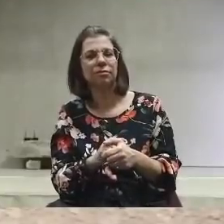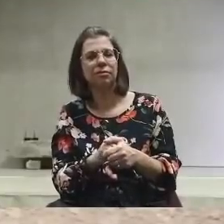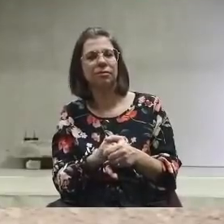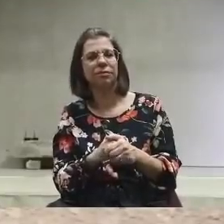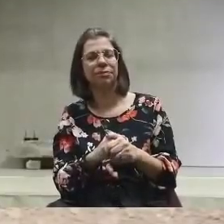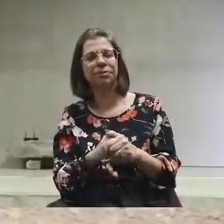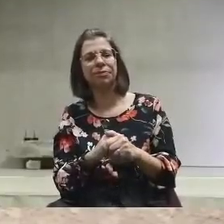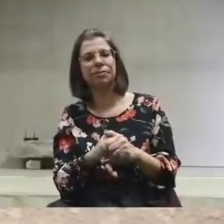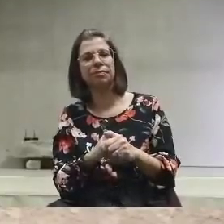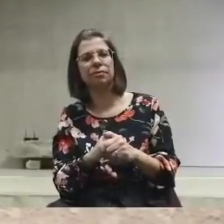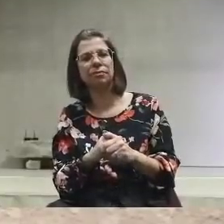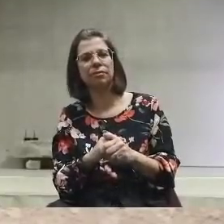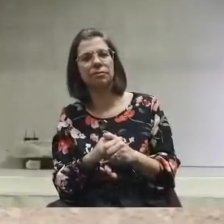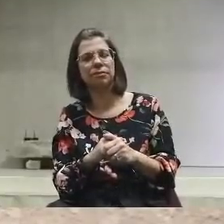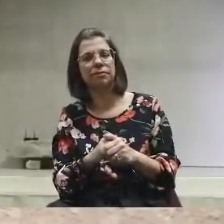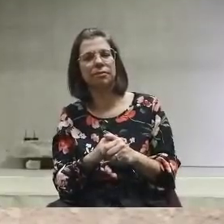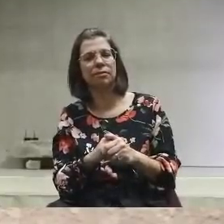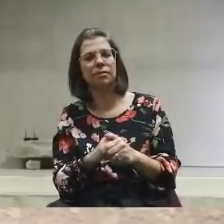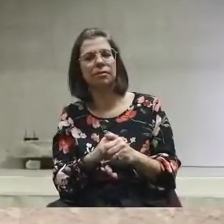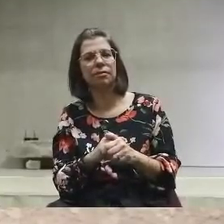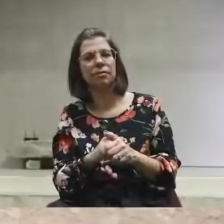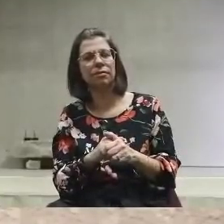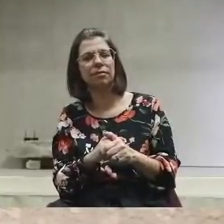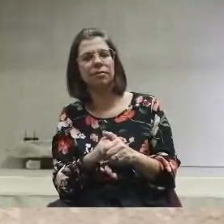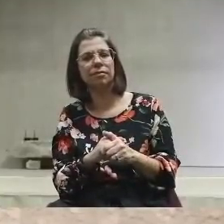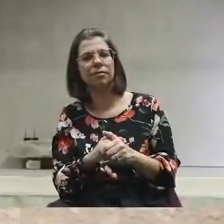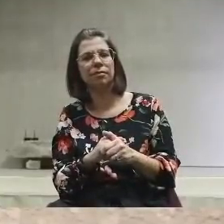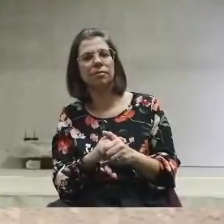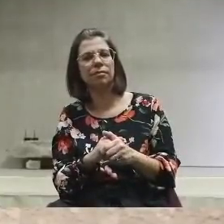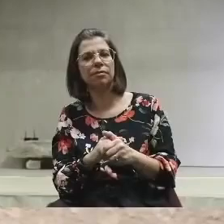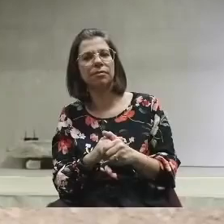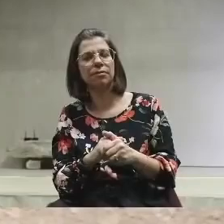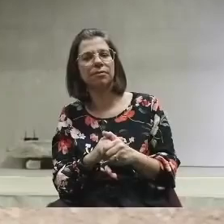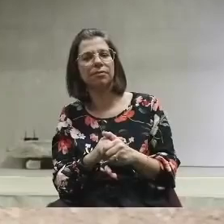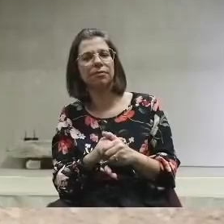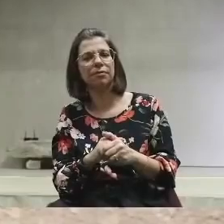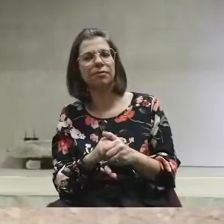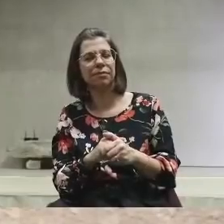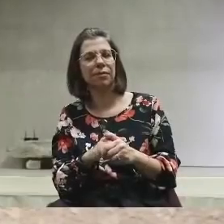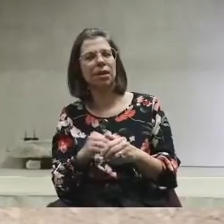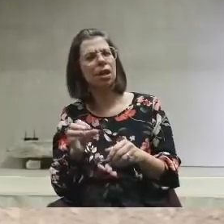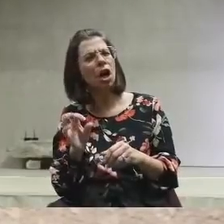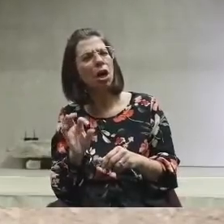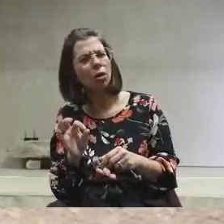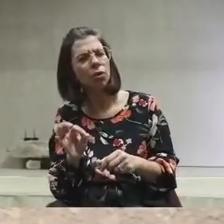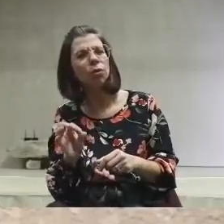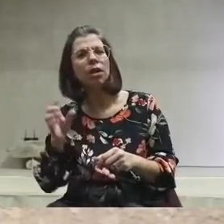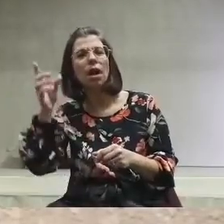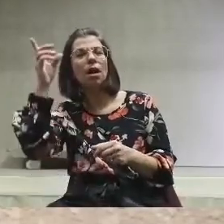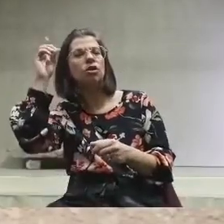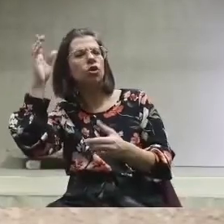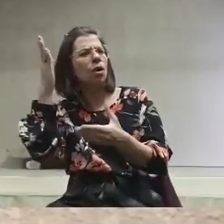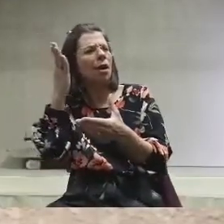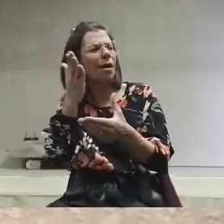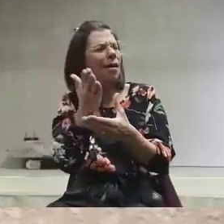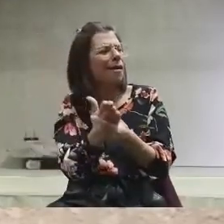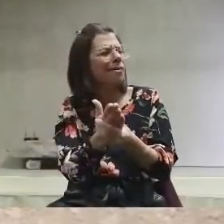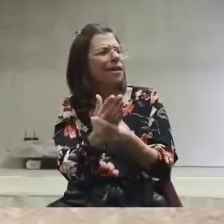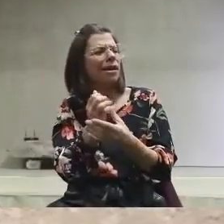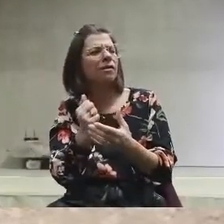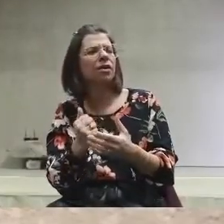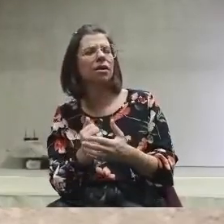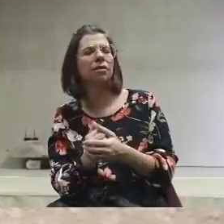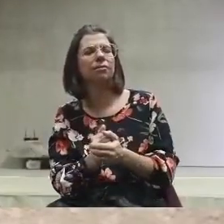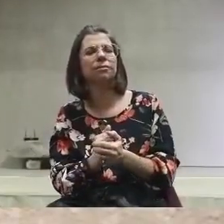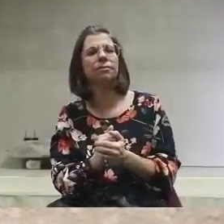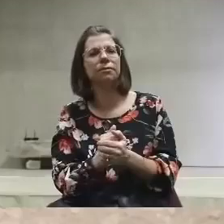révélé à Chantal le nom de la maladie que notre fils avait. On aurait attendu encore un